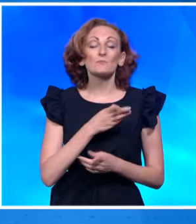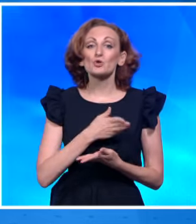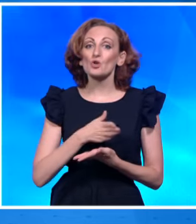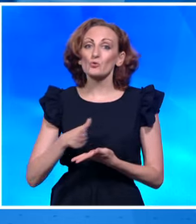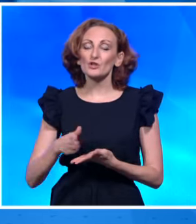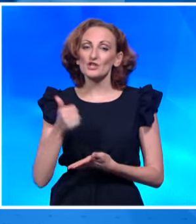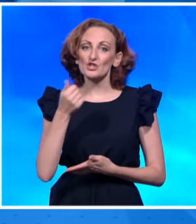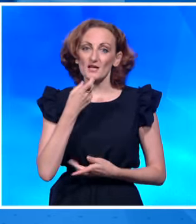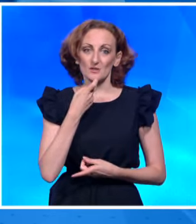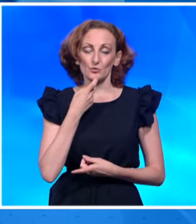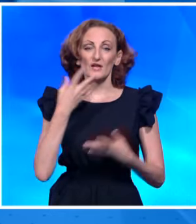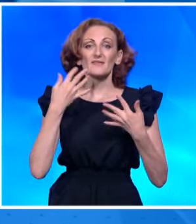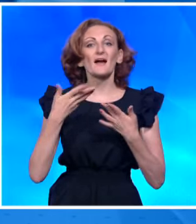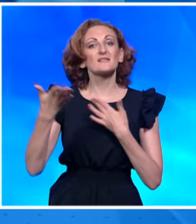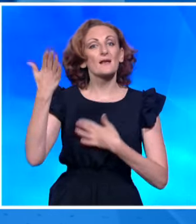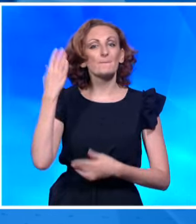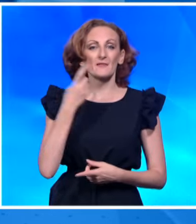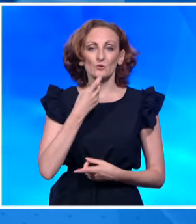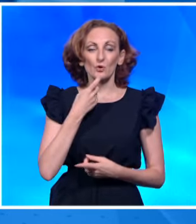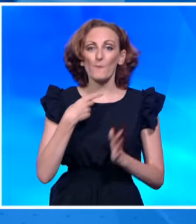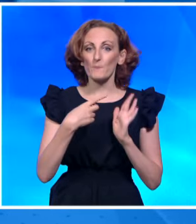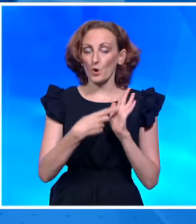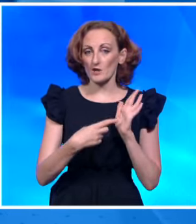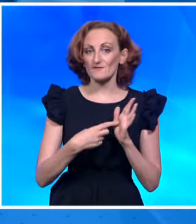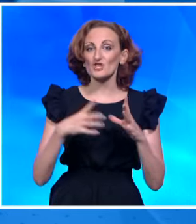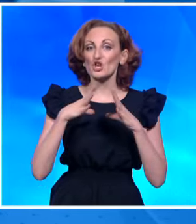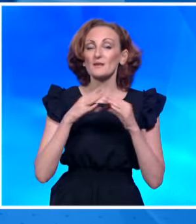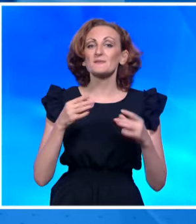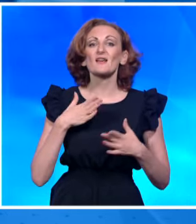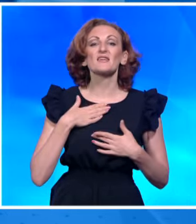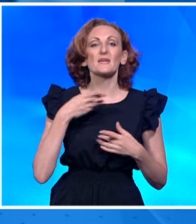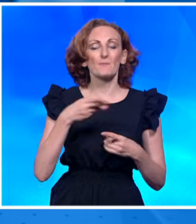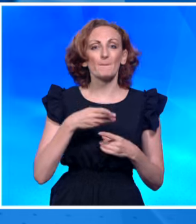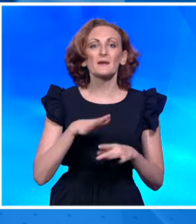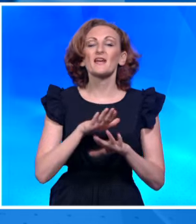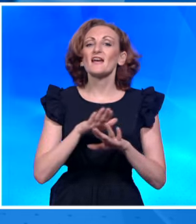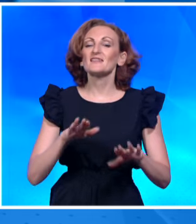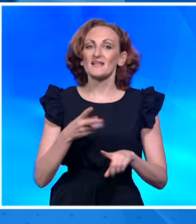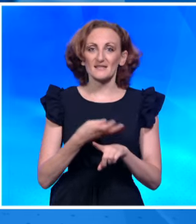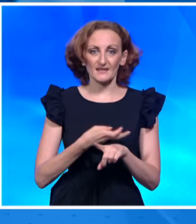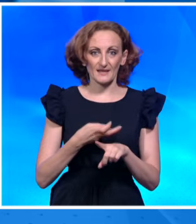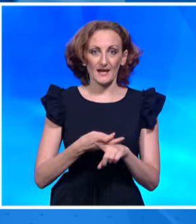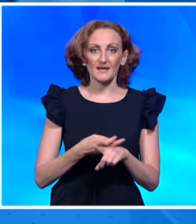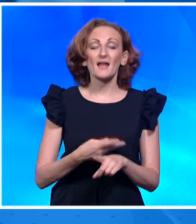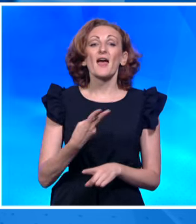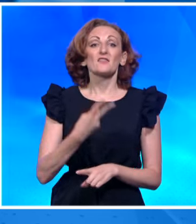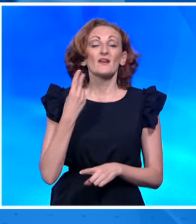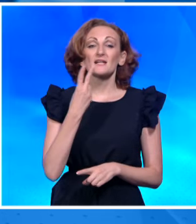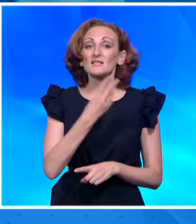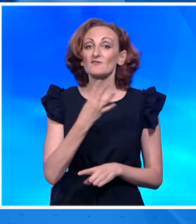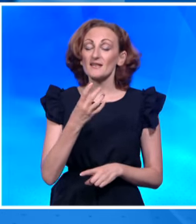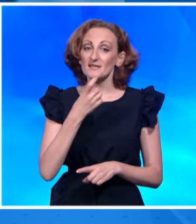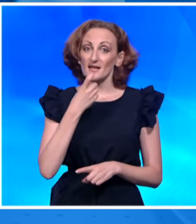години. Данните за миналата година сочат, че недостиг има най-вече при педиатричните специалности. За 2023 година